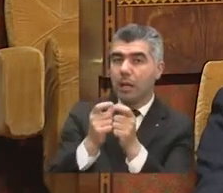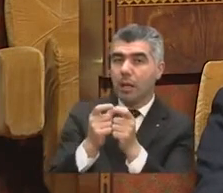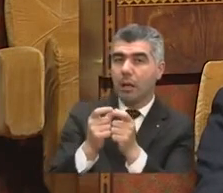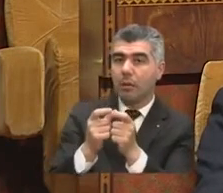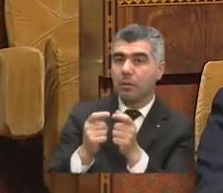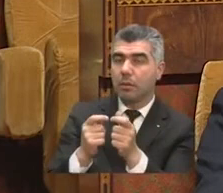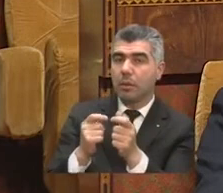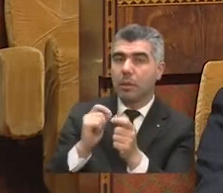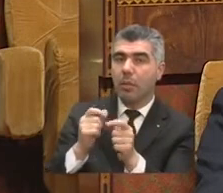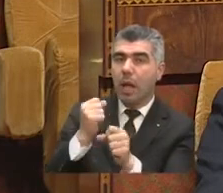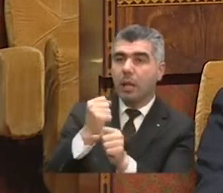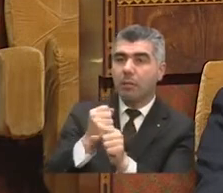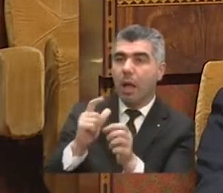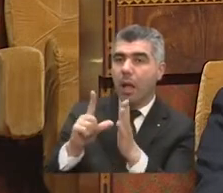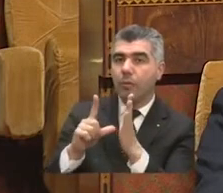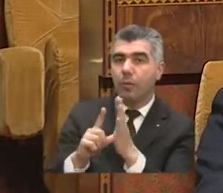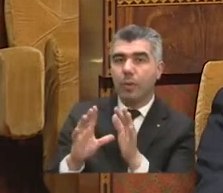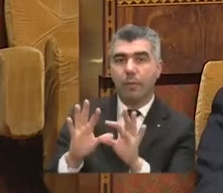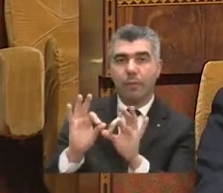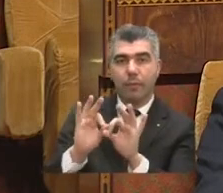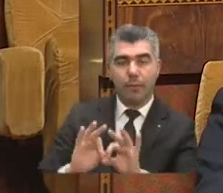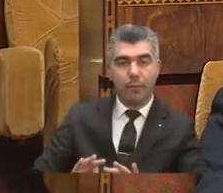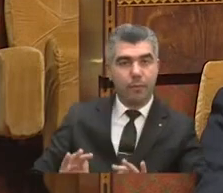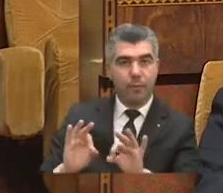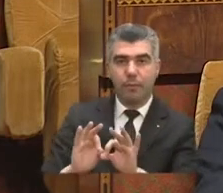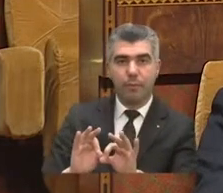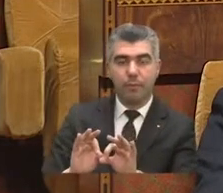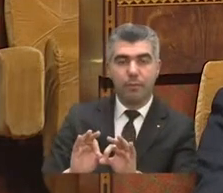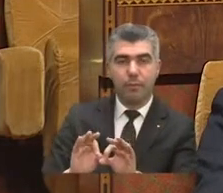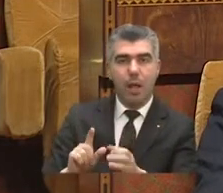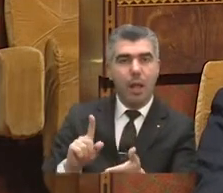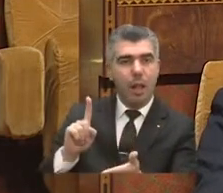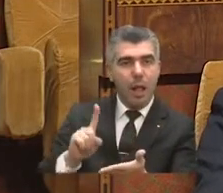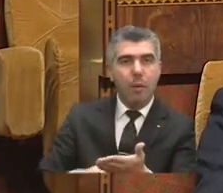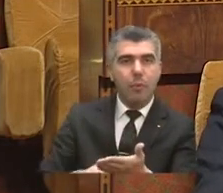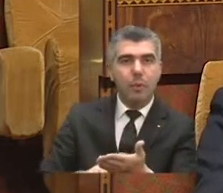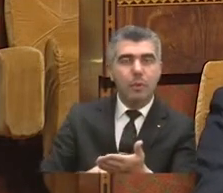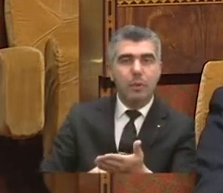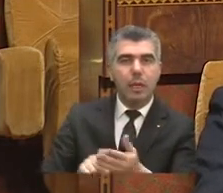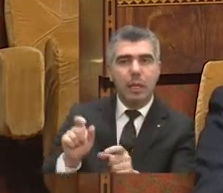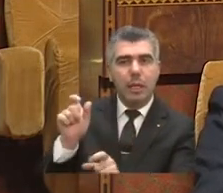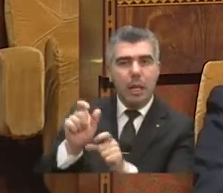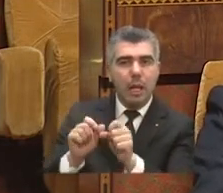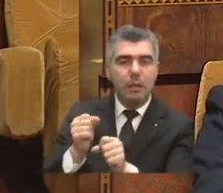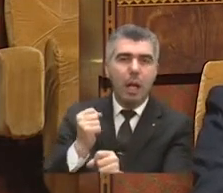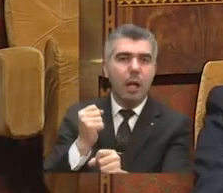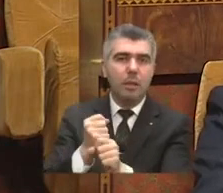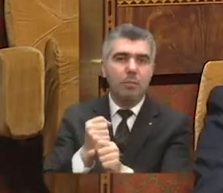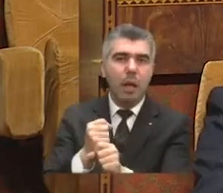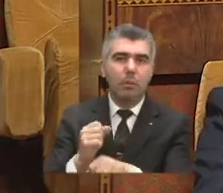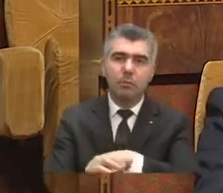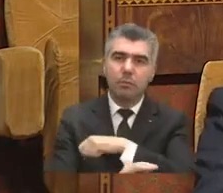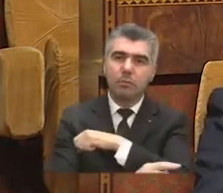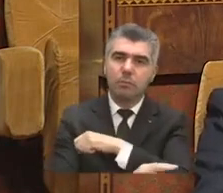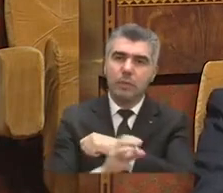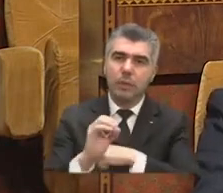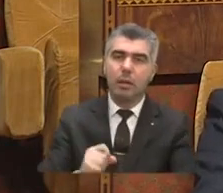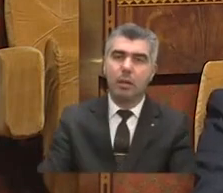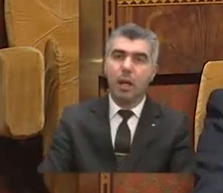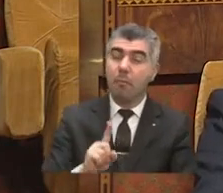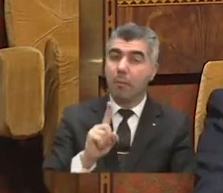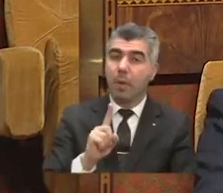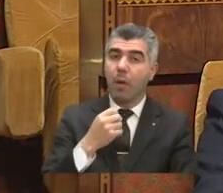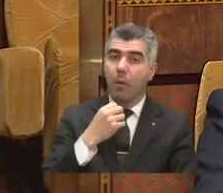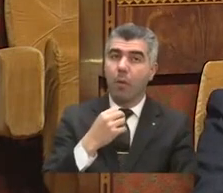المعاشي لأنه ولا بد منه للناس اللي كيترزقوا قوتهم اليومي، بل أتكلم عن القطاع